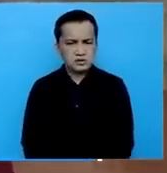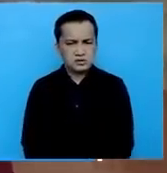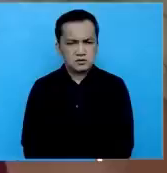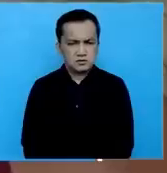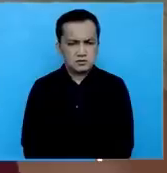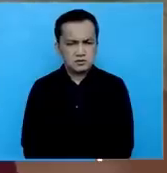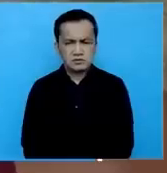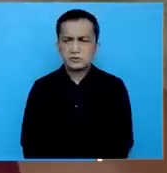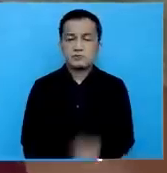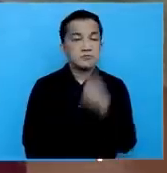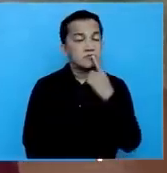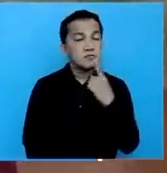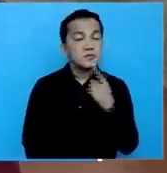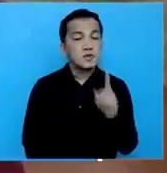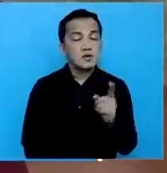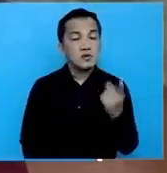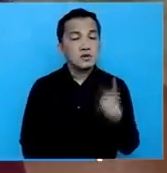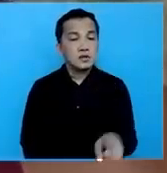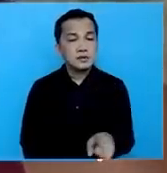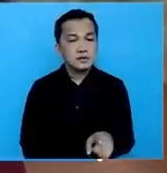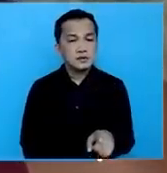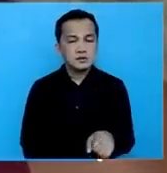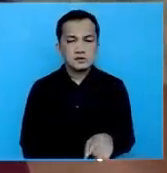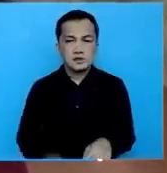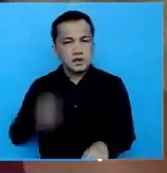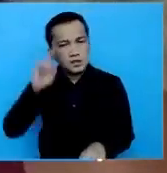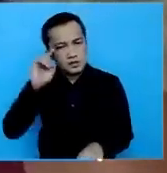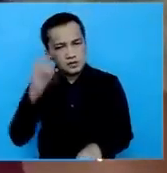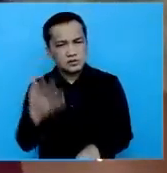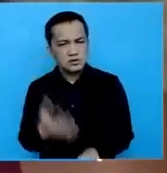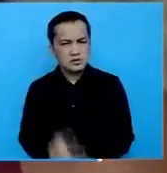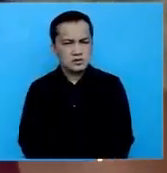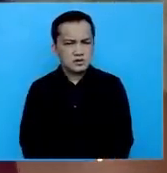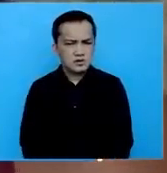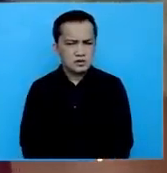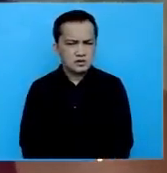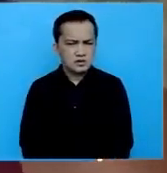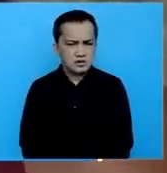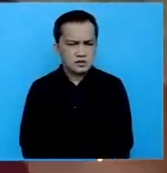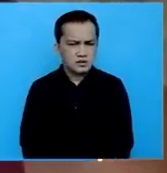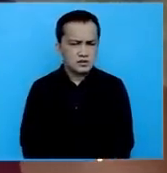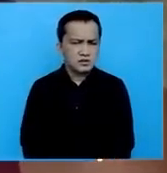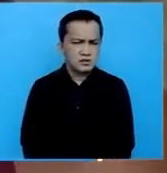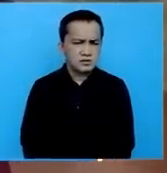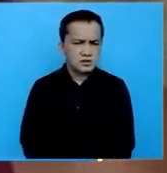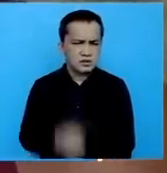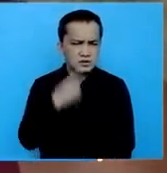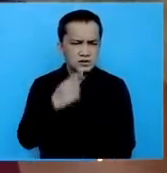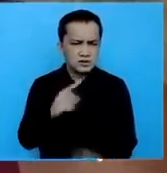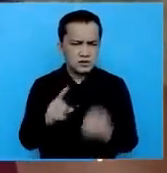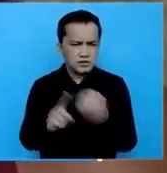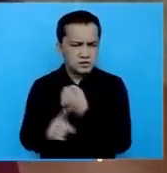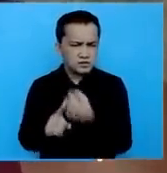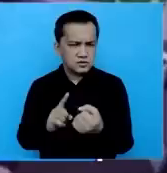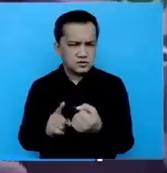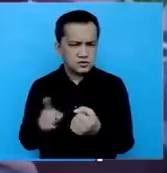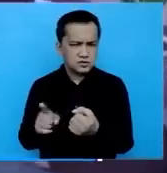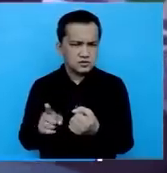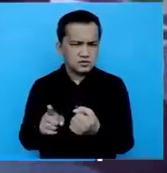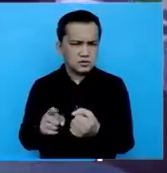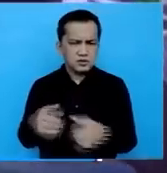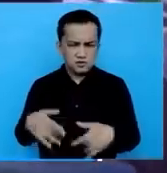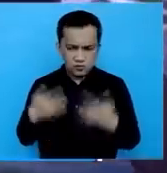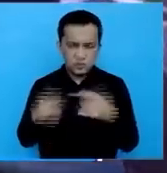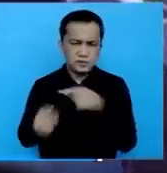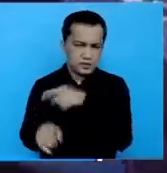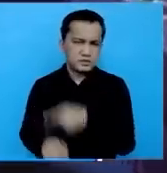Anong sa tingin mo kung nangyari po sir? Hindi ko alam sir. Basta pagsuntok ko sa buhay ba yun?